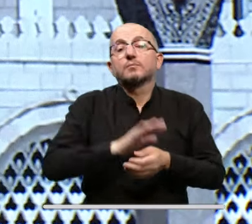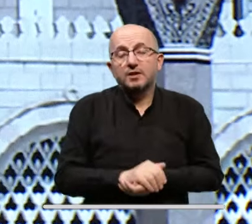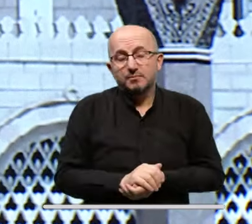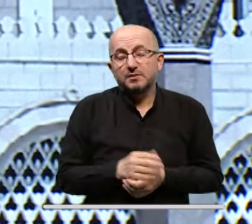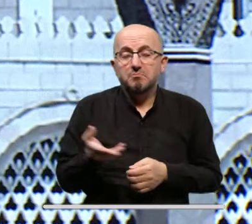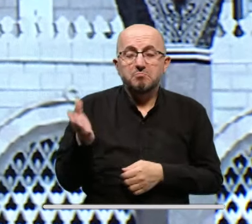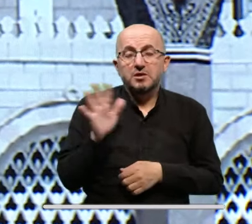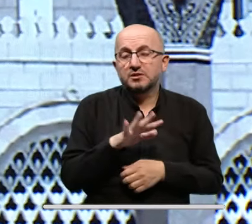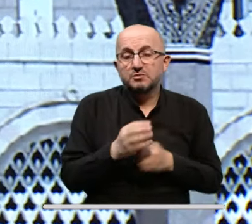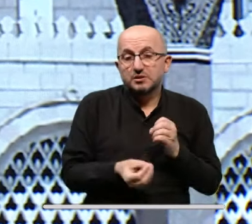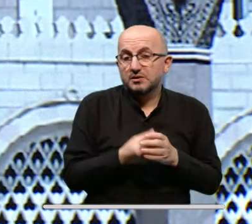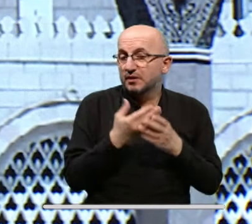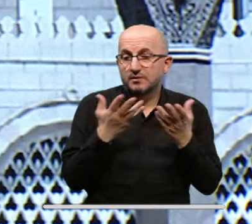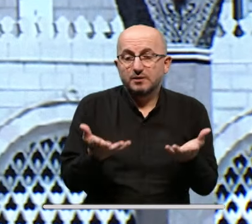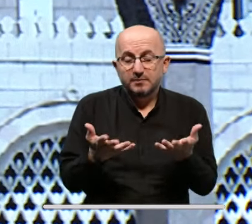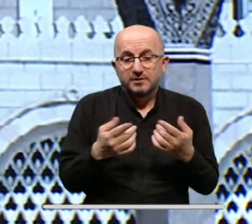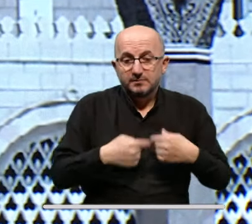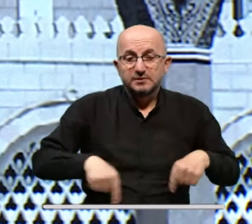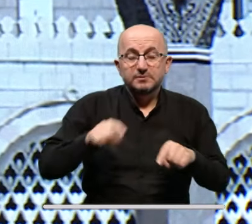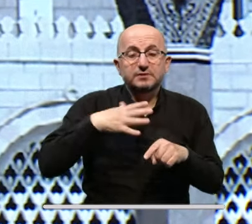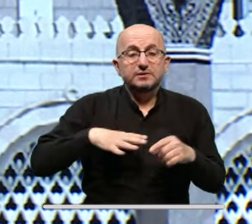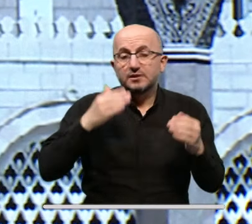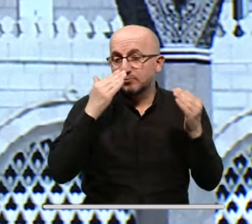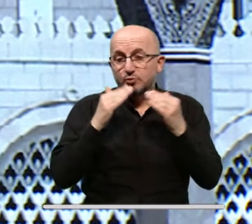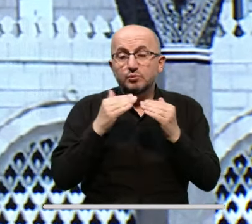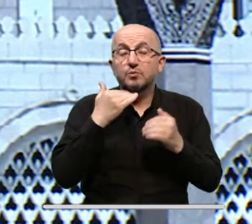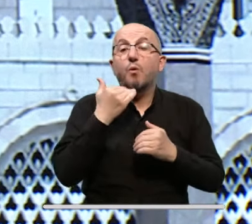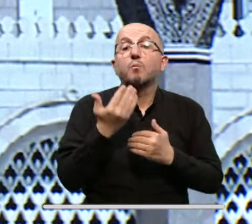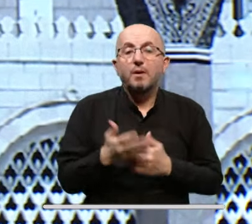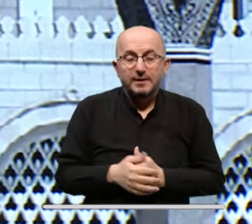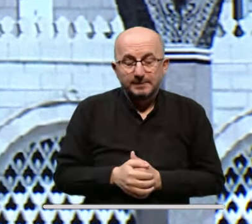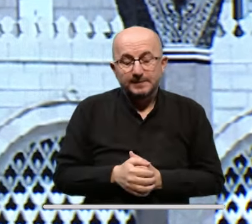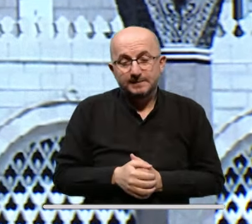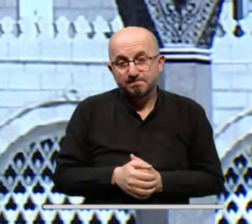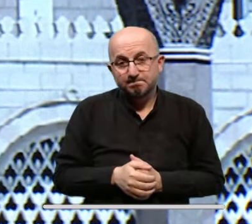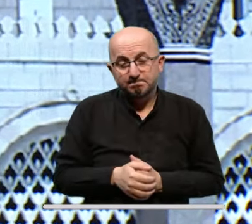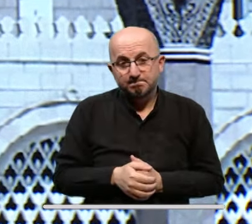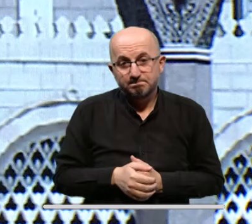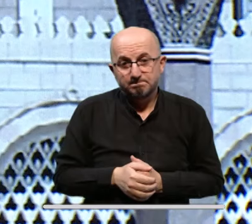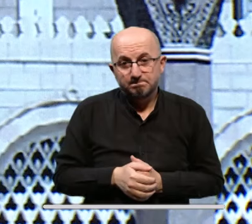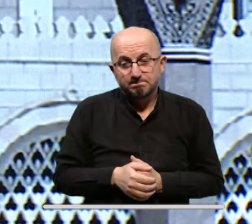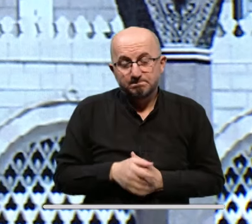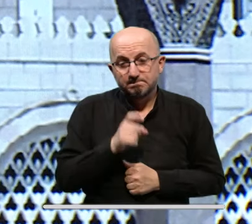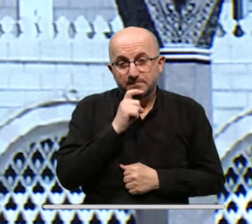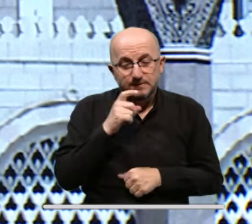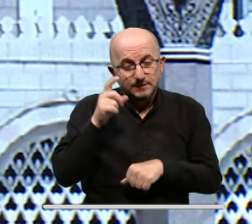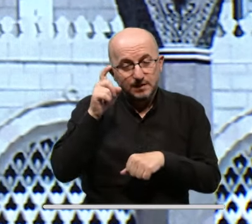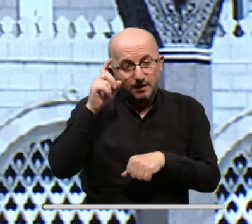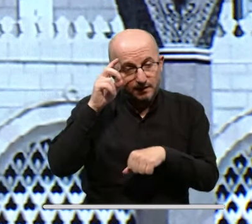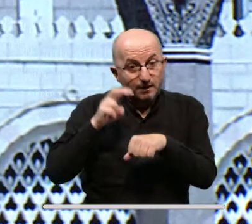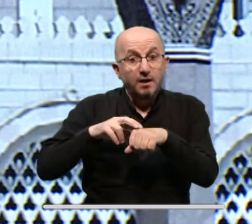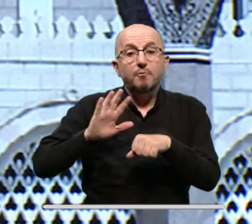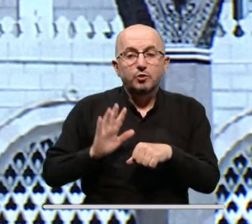bir şekilde yaratabilir bizim muradımıza uygun olmayabilir Onun için Eee yanlış hatırlamıyorsam Kehf